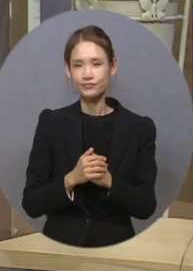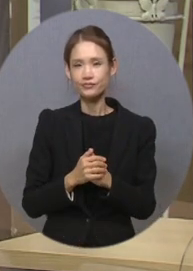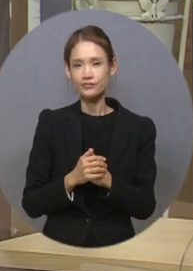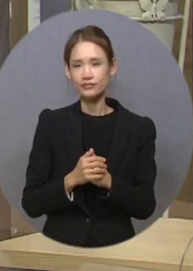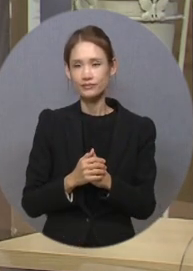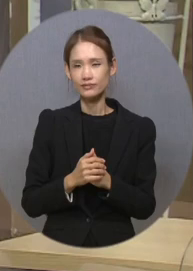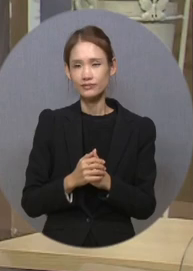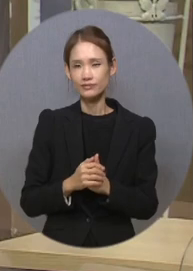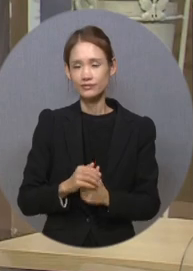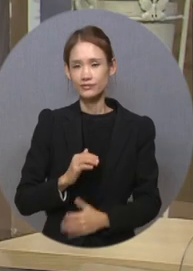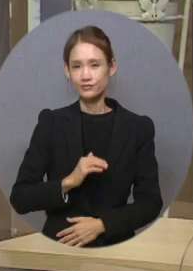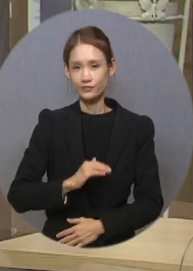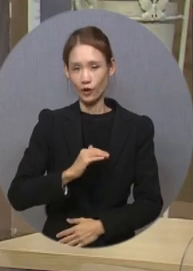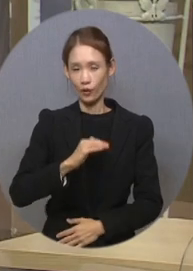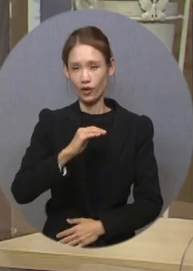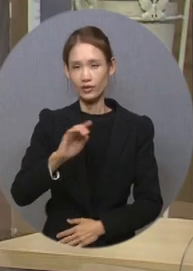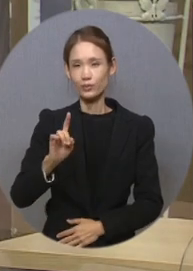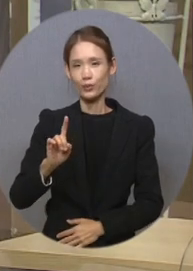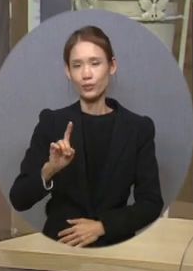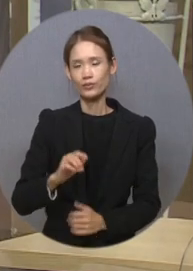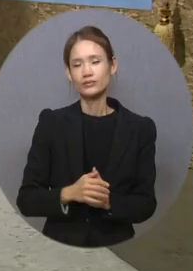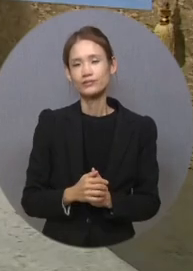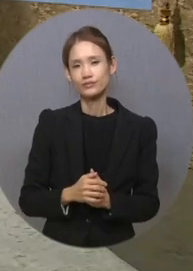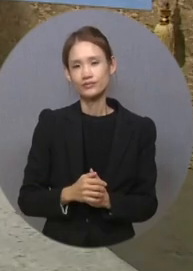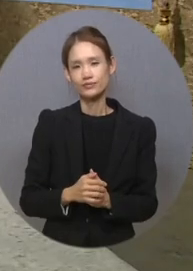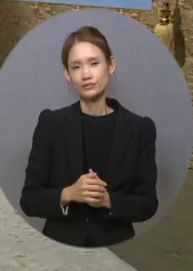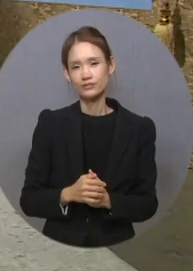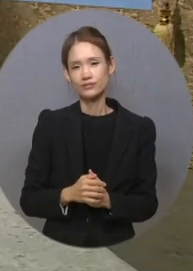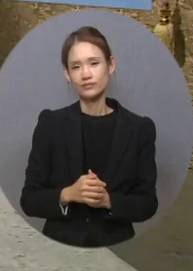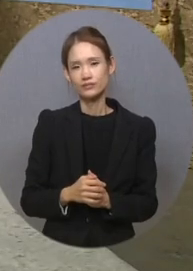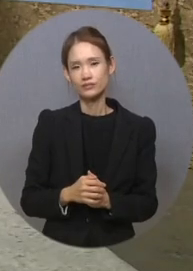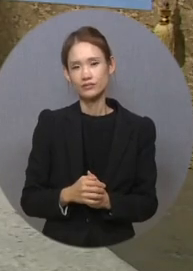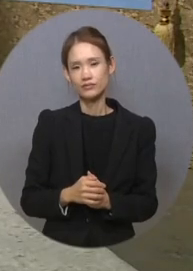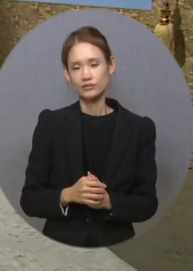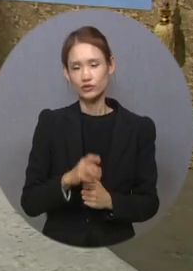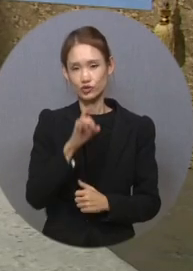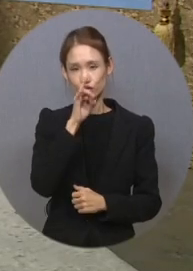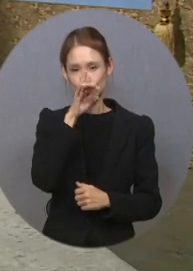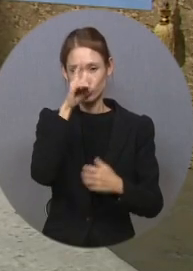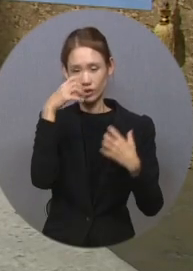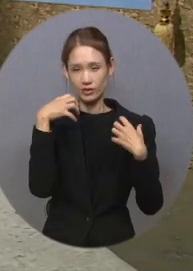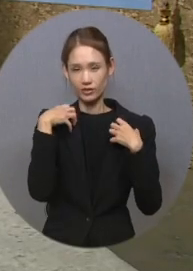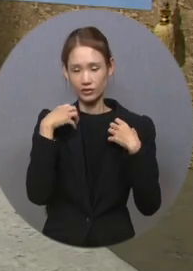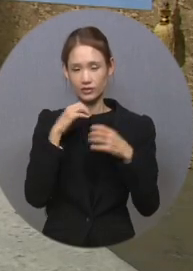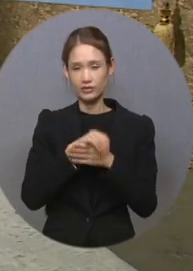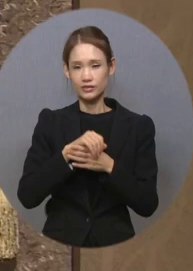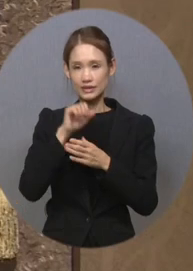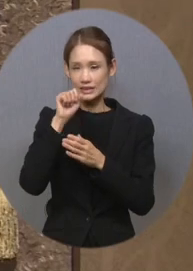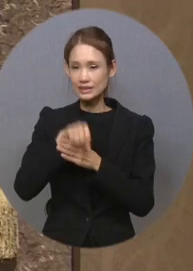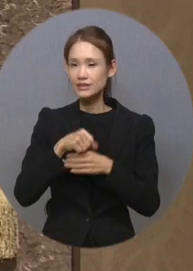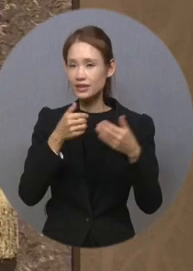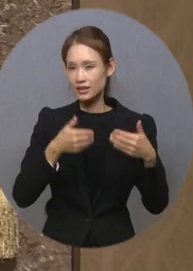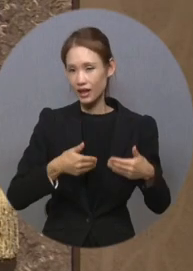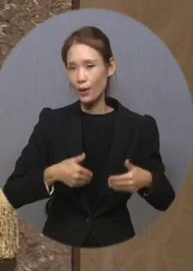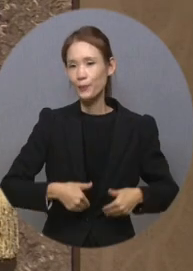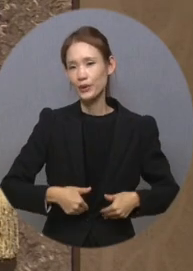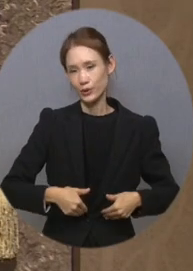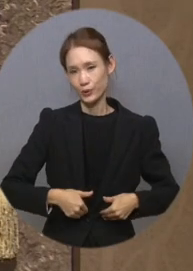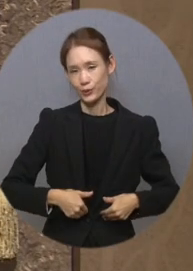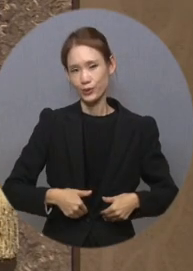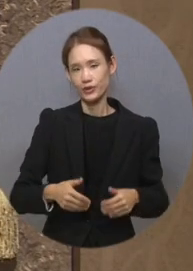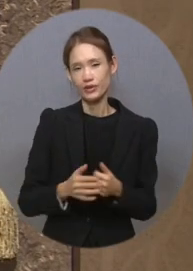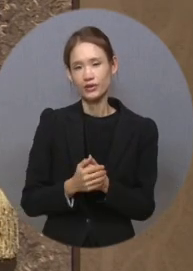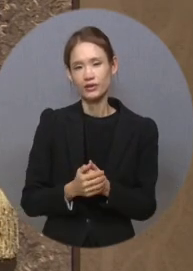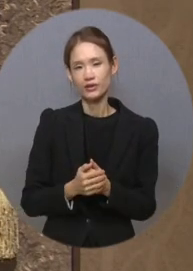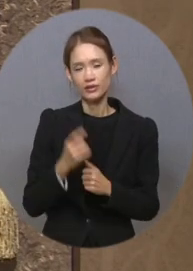같거든요. 어떤 과정들이 있었을까요? 우선은 아무래도 이제 중앙 정부가 그 승인을 해줘야 되기 때문에